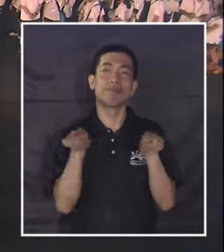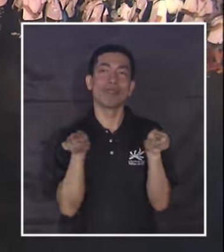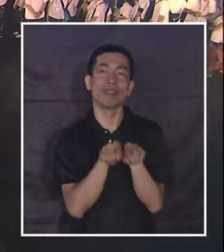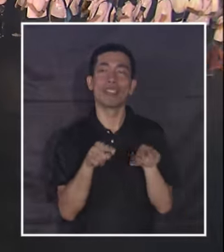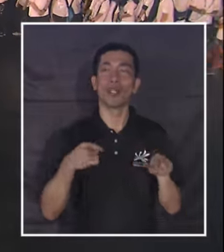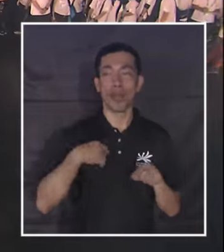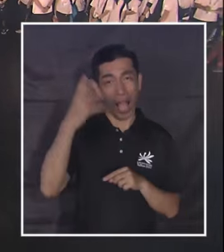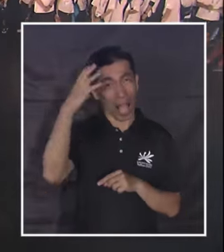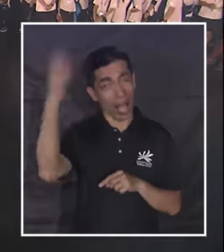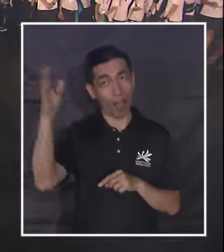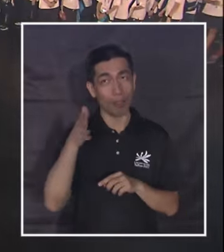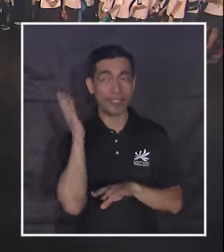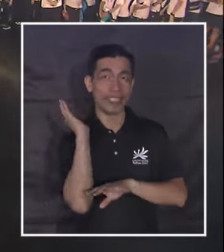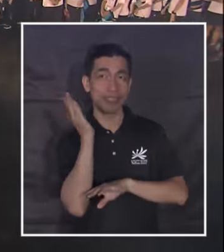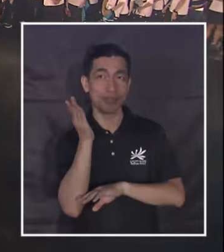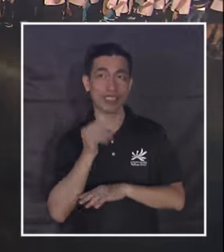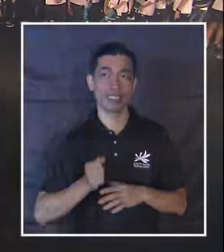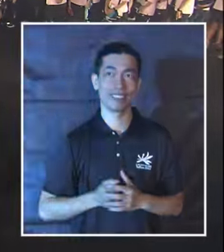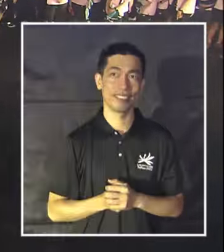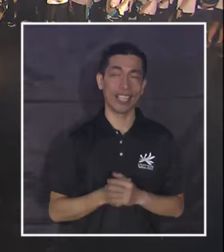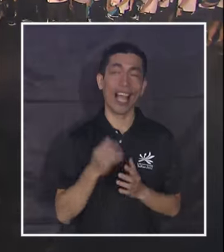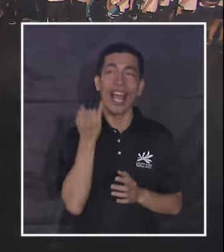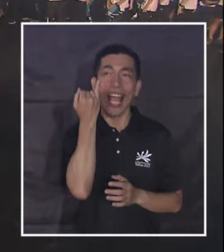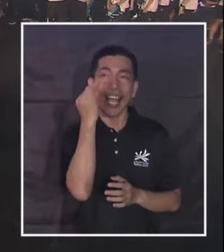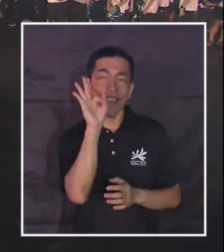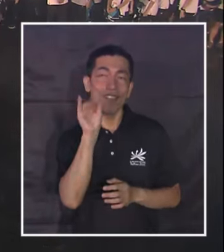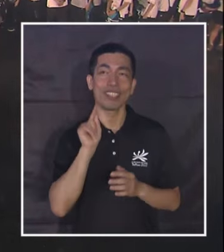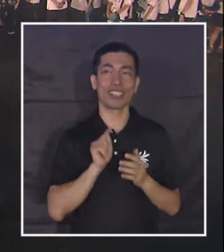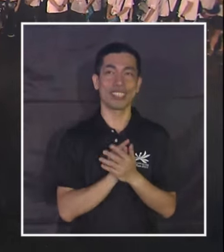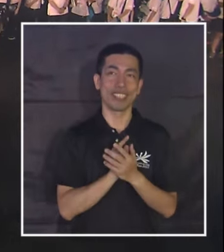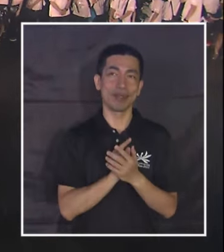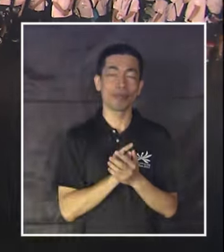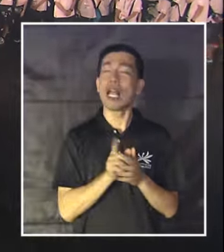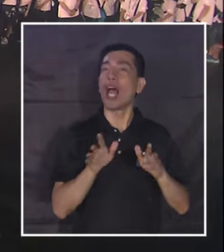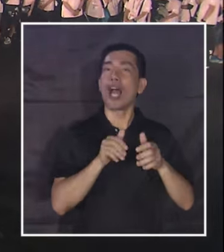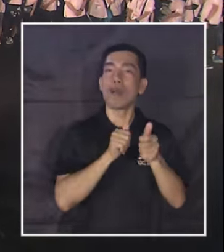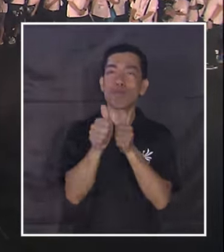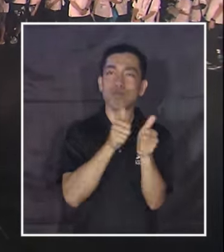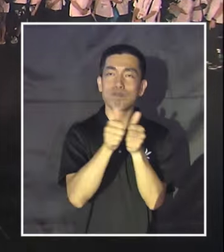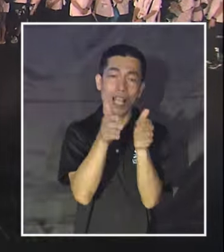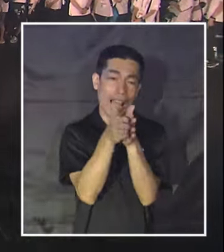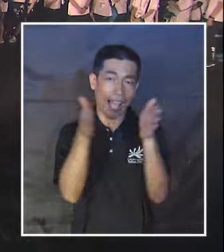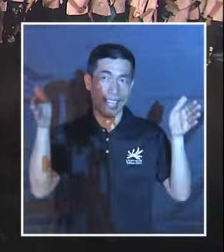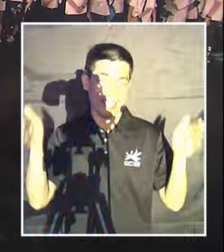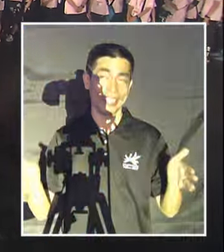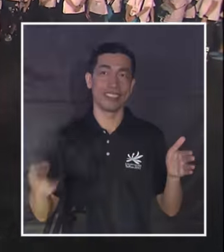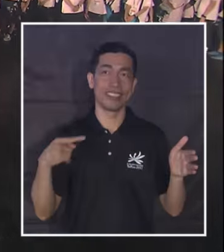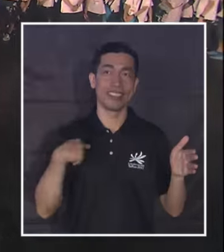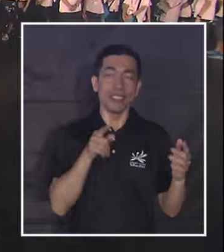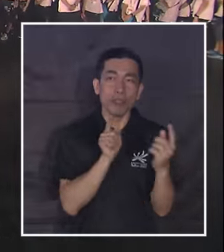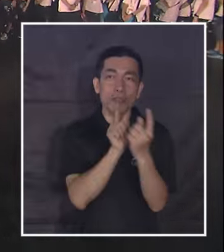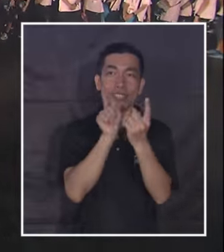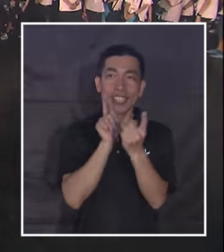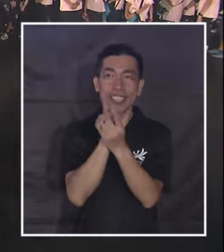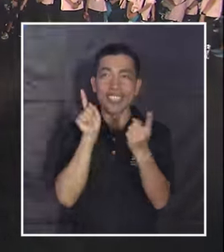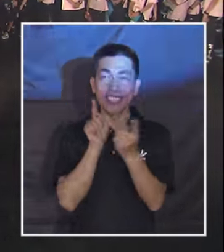在这个比赛期间遇到我们杰出的运动员选手，不要忘记给他们加加油打打